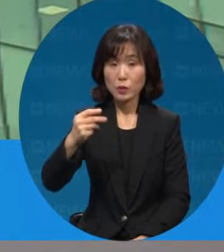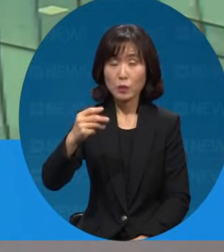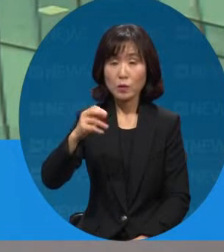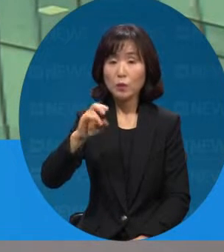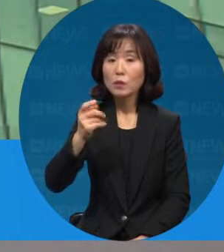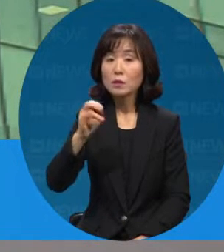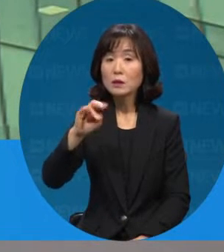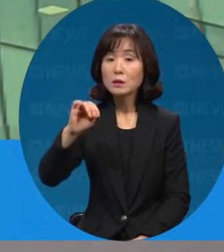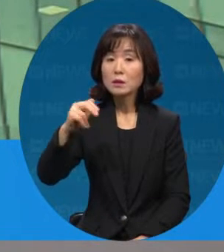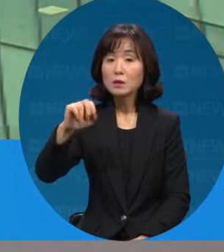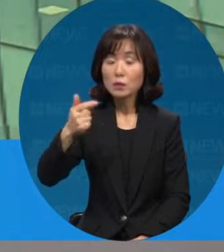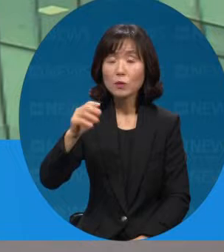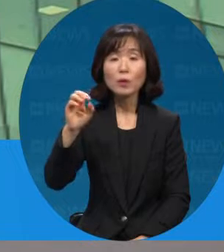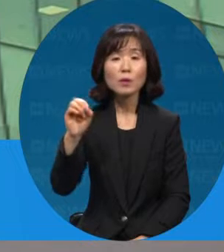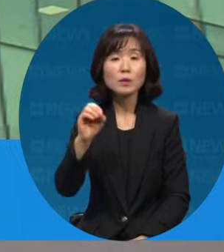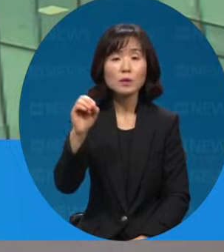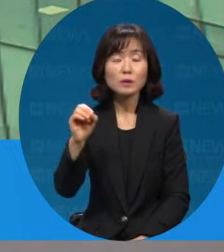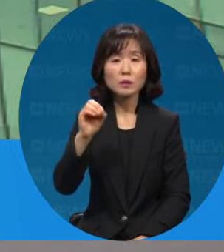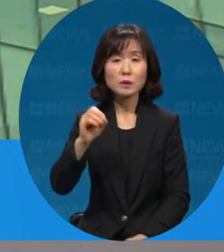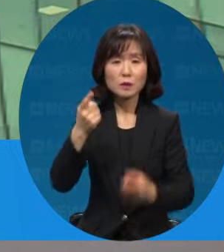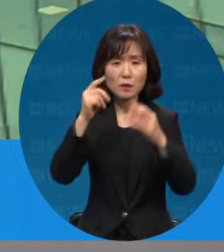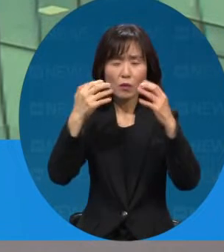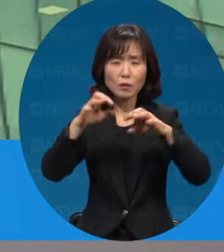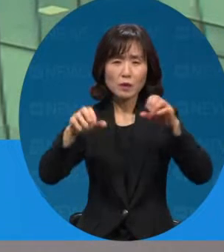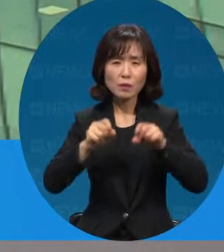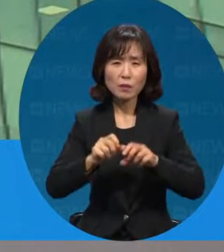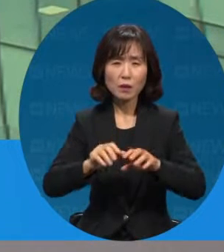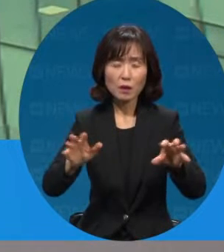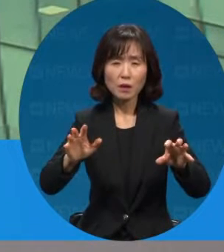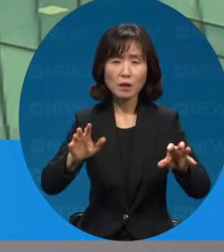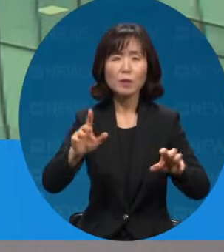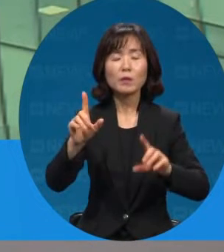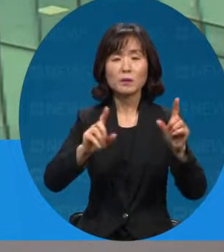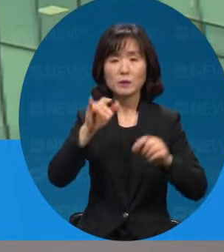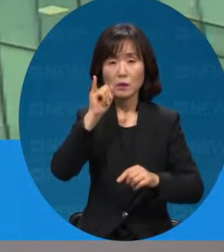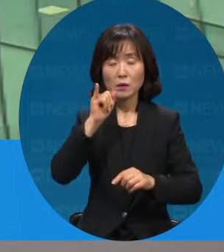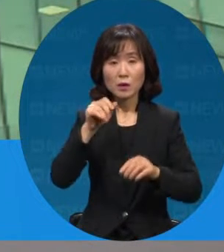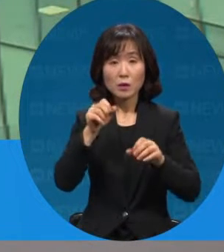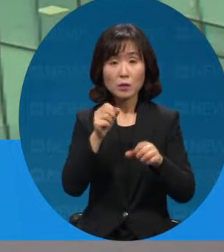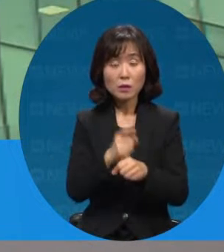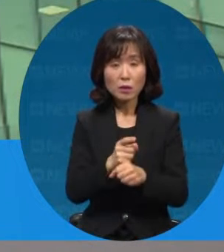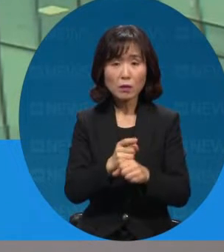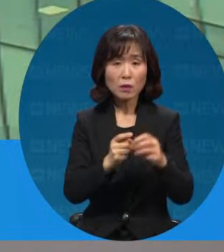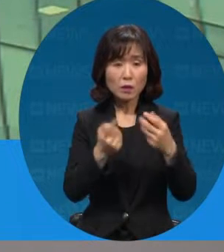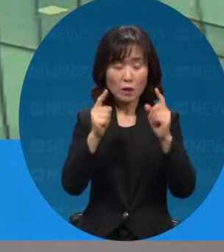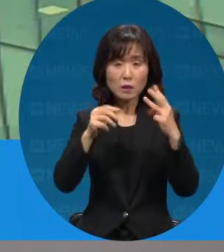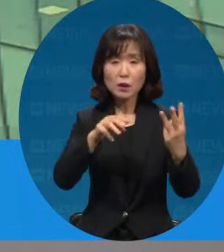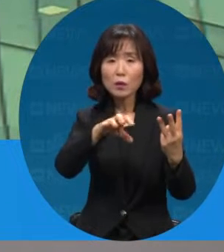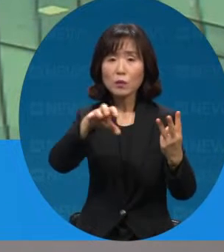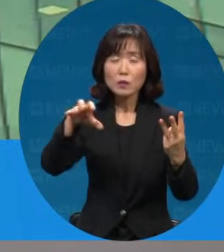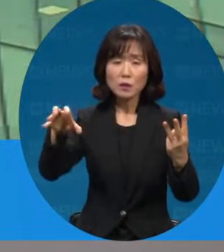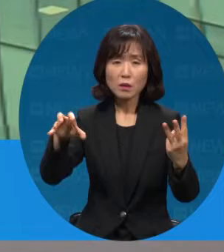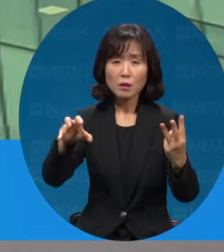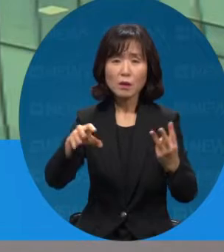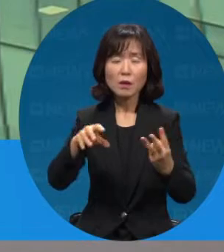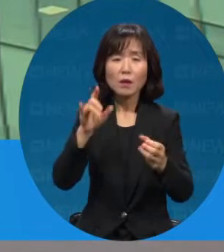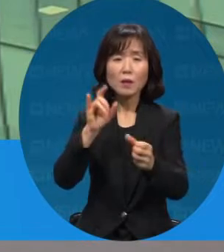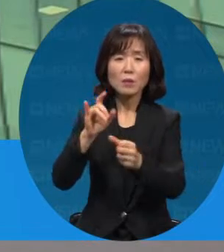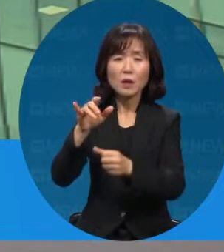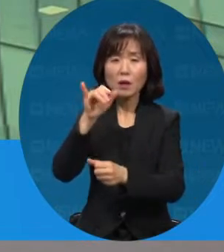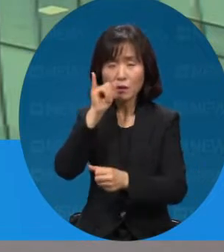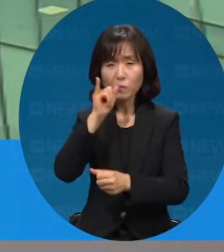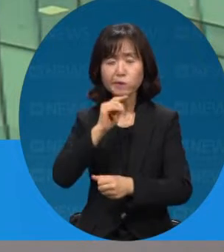있습니다 벌써 대학 세 곳에서 가면 의심환자가 나오면서 2학기 확대 됐던 대면 수업이 다시